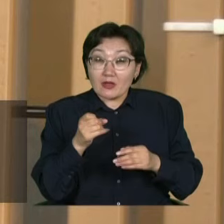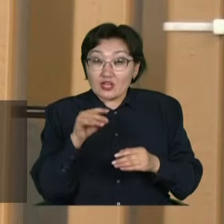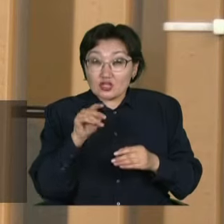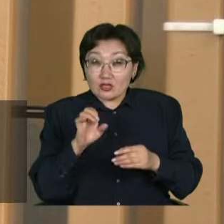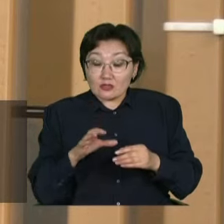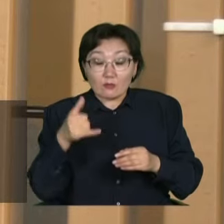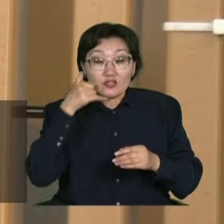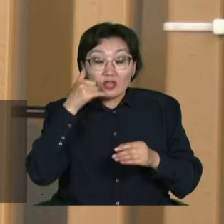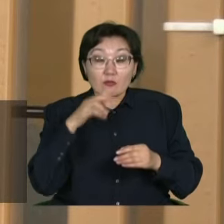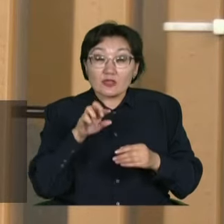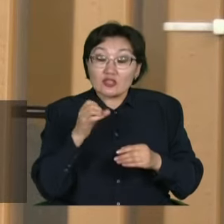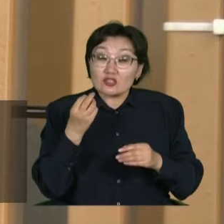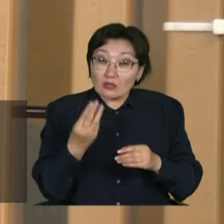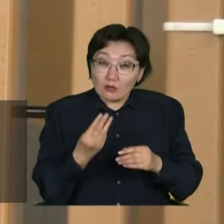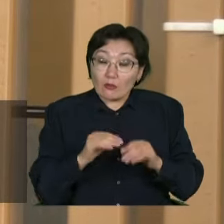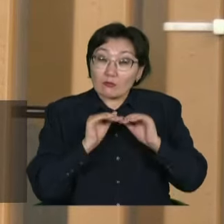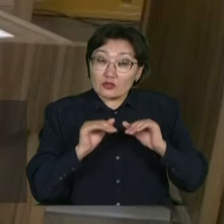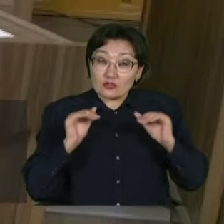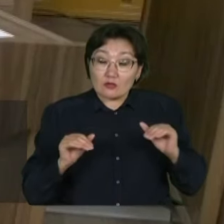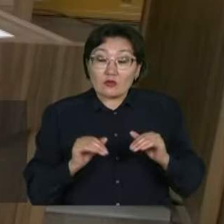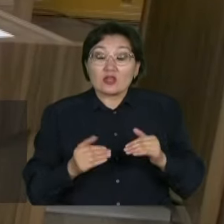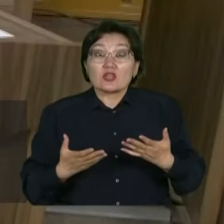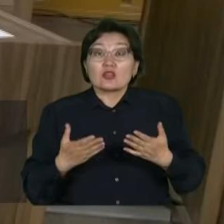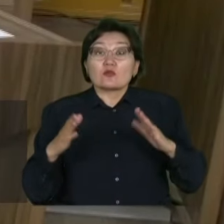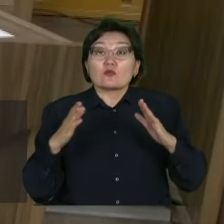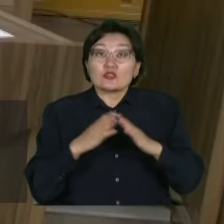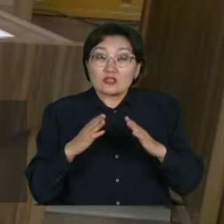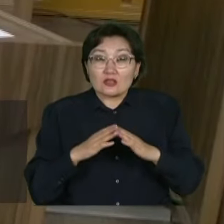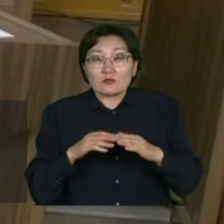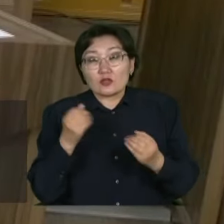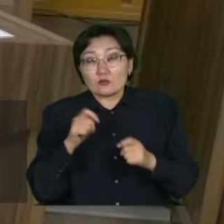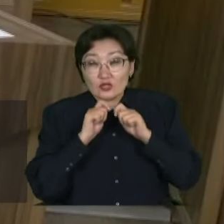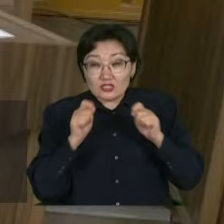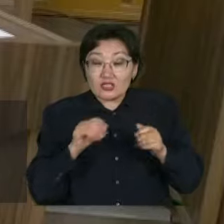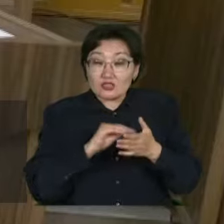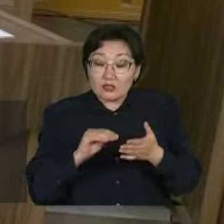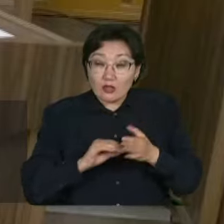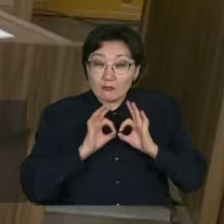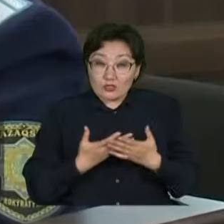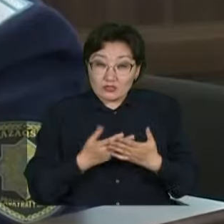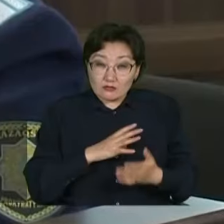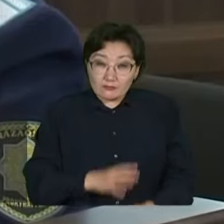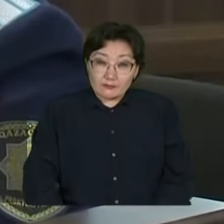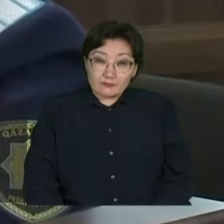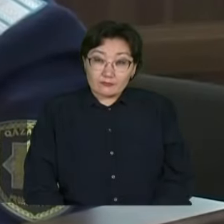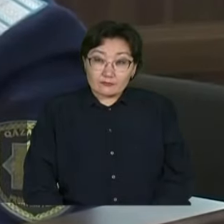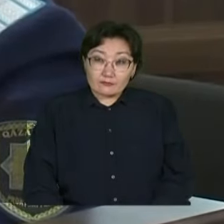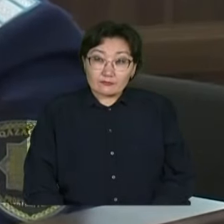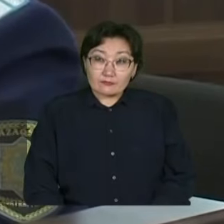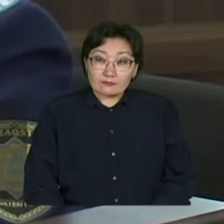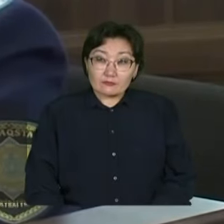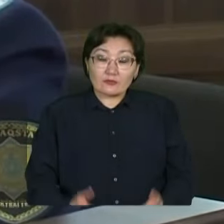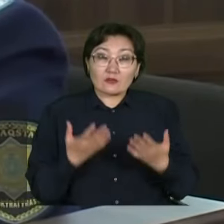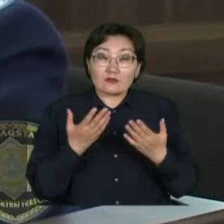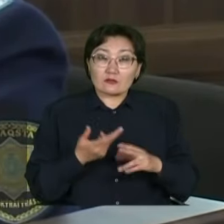Байжановтың телефонына Бишімбаев балаларына мүліктерін сыйлайтынын жазған. Оны прокурорлар көрсетті. Бар затымды,